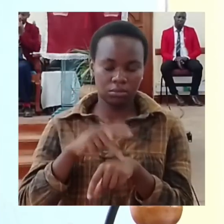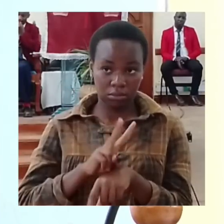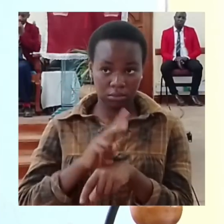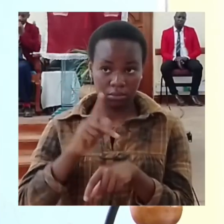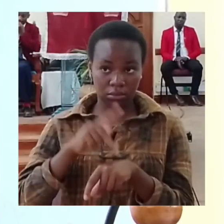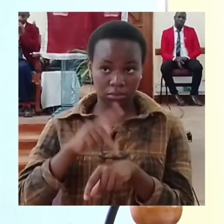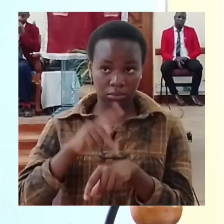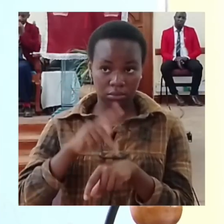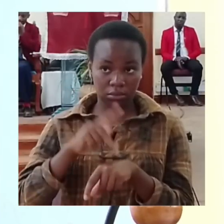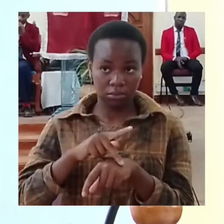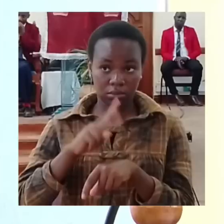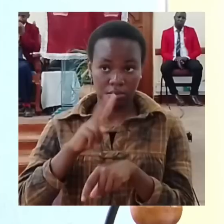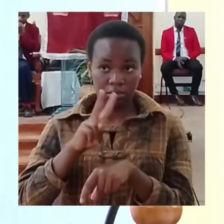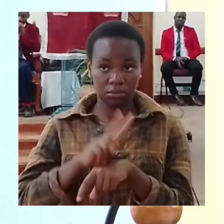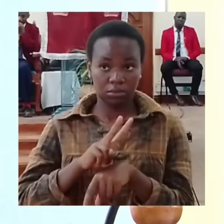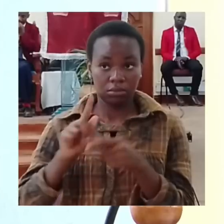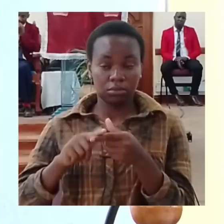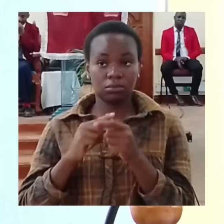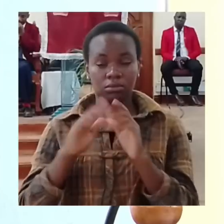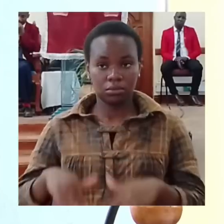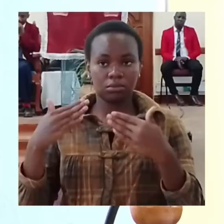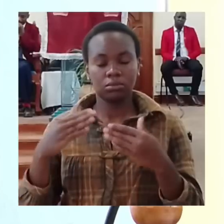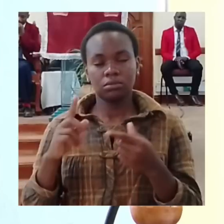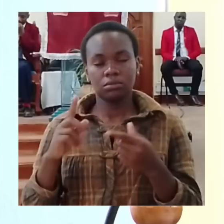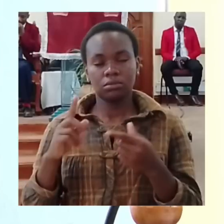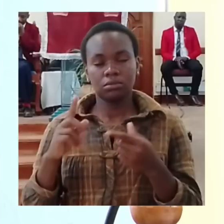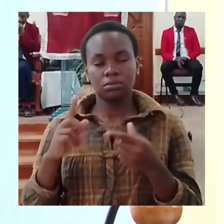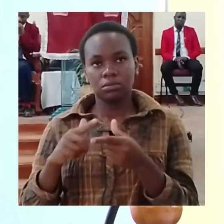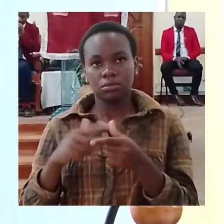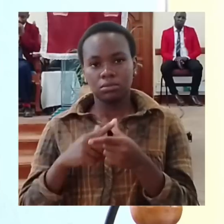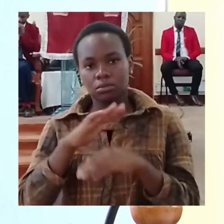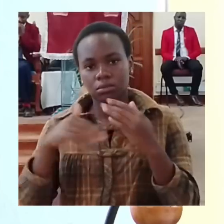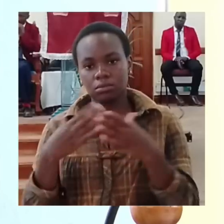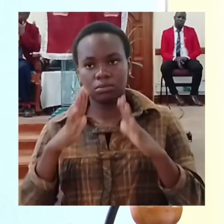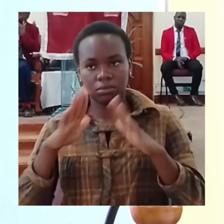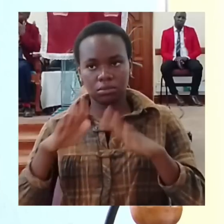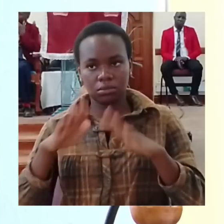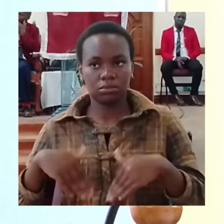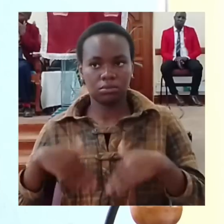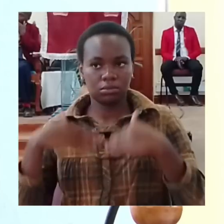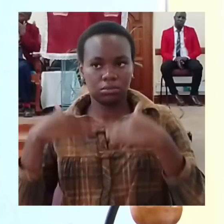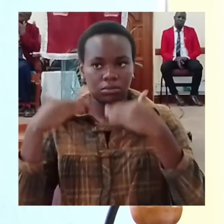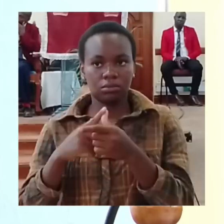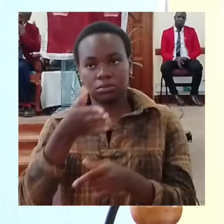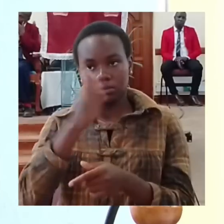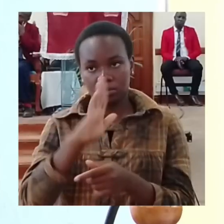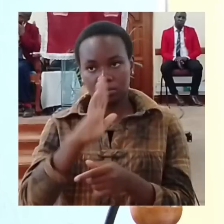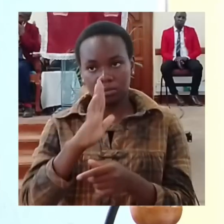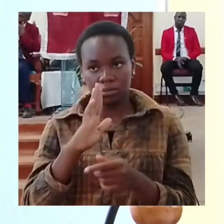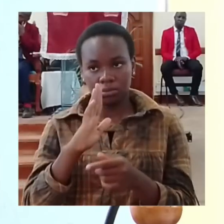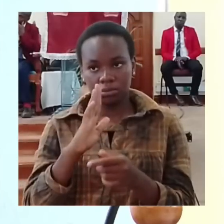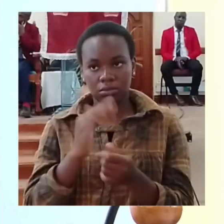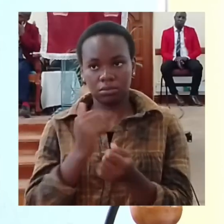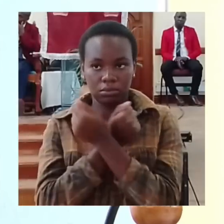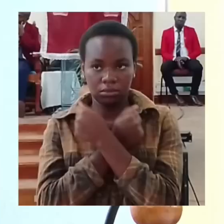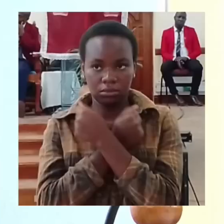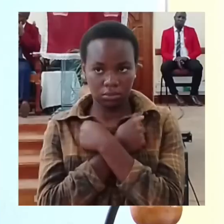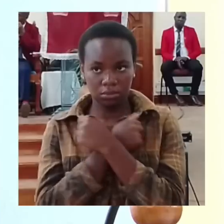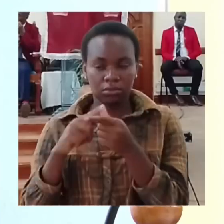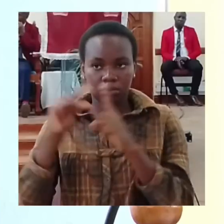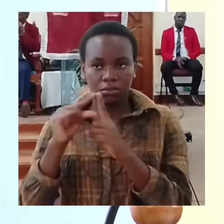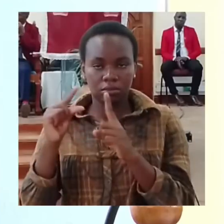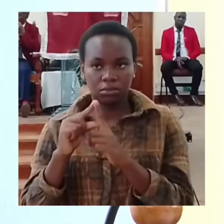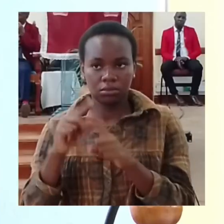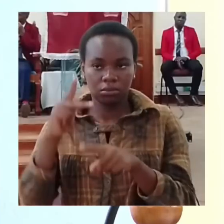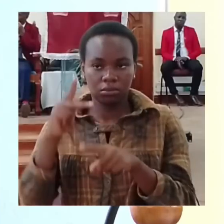ri Ngai ni amwendete. Proverbs 11 verse 25 mujitikiria ndimuthomere. Kiugo kia Ngai kiroiga